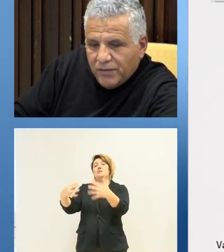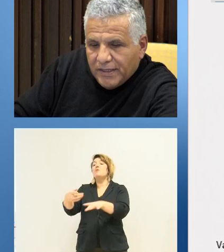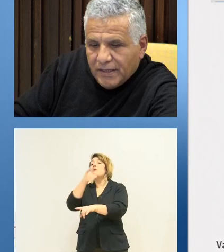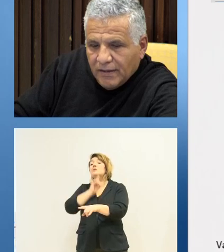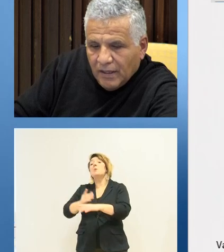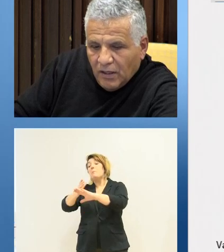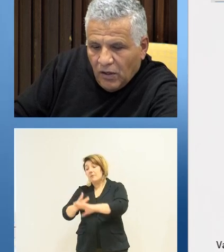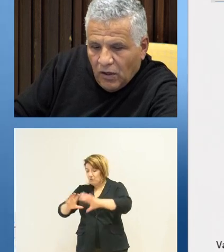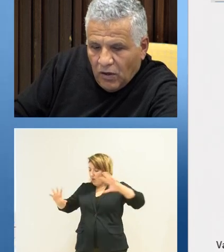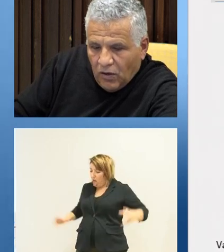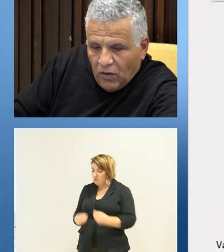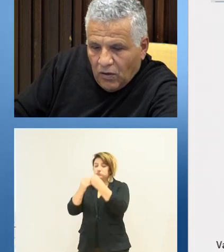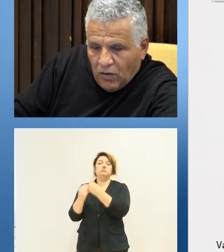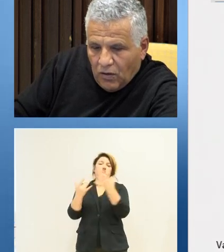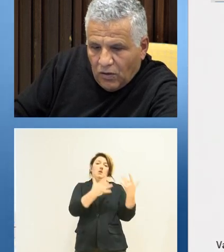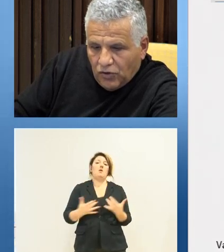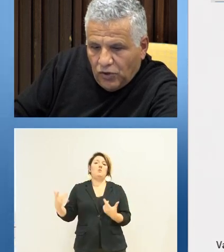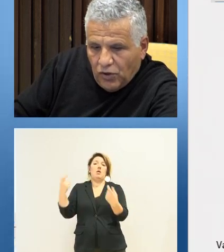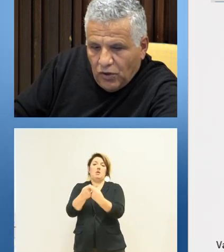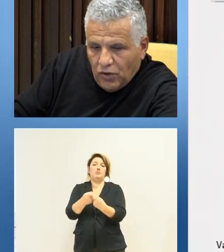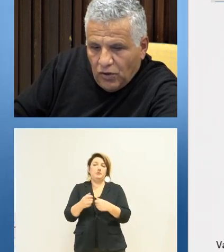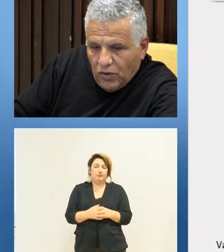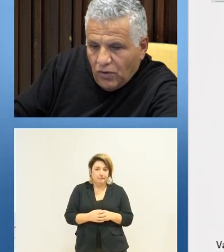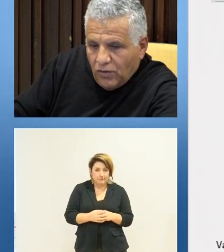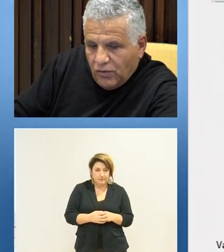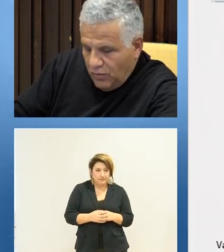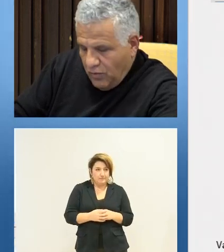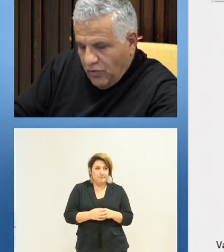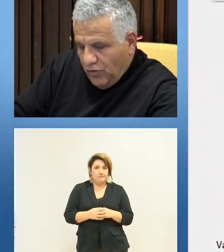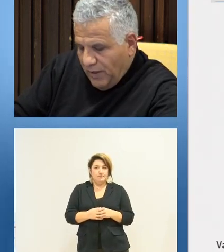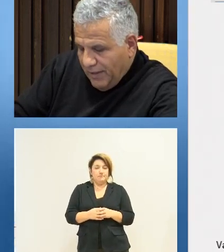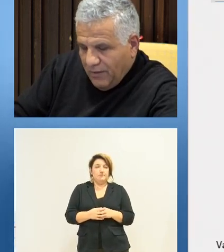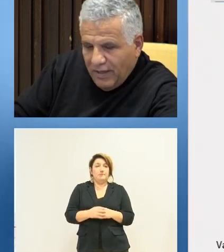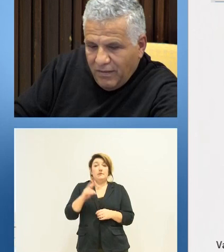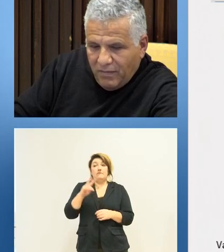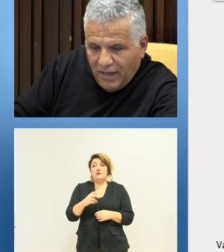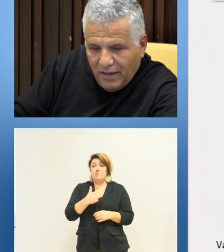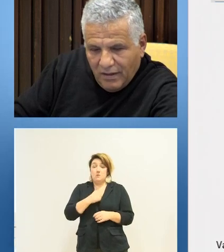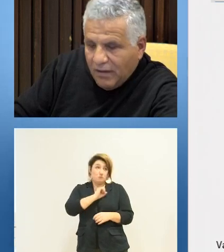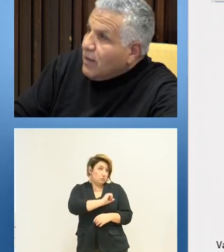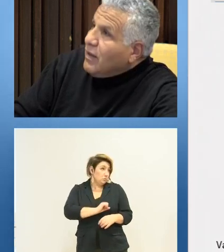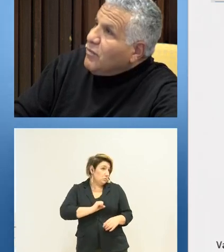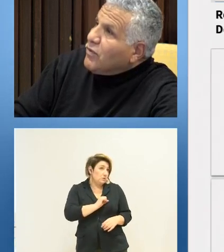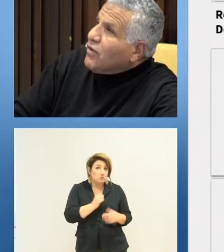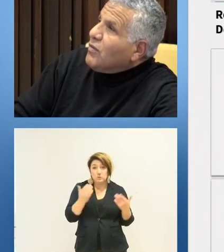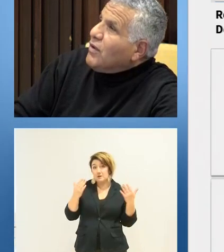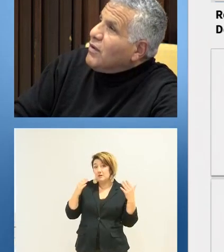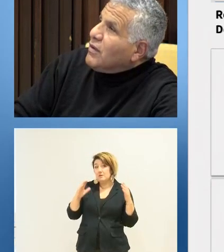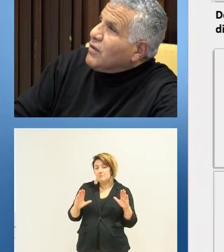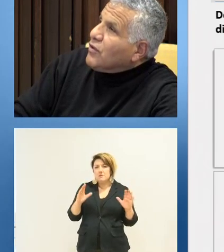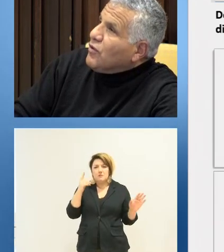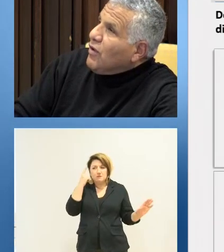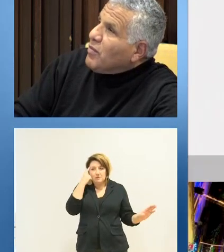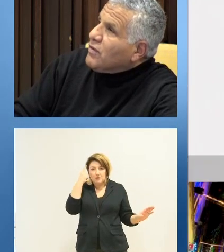2018 jeu je suis désolé mais il me semble